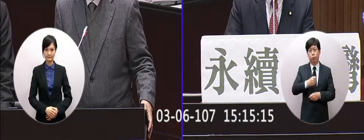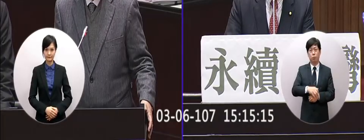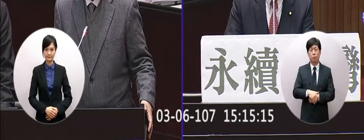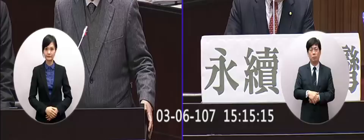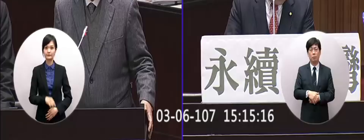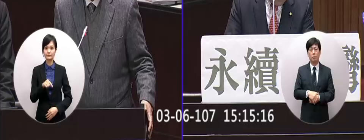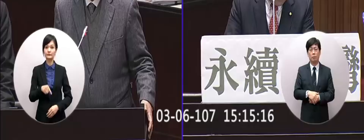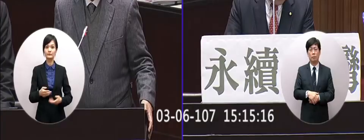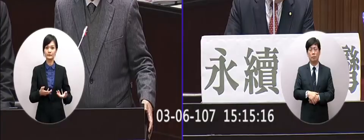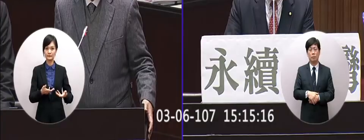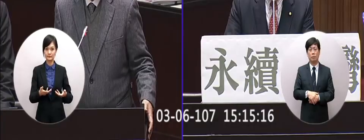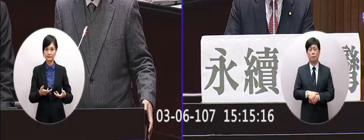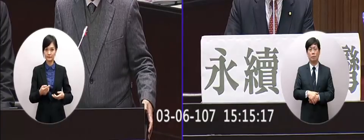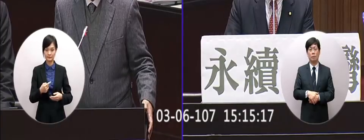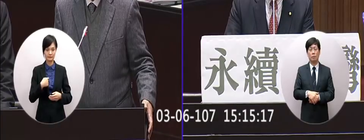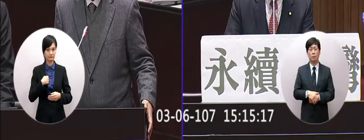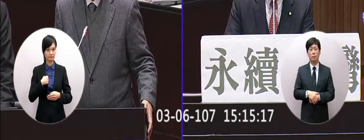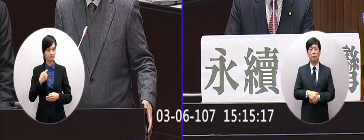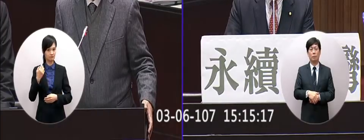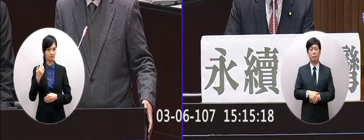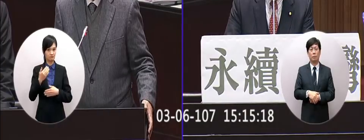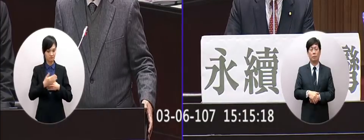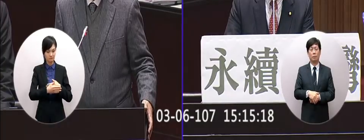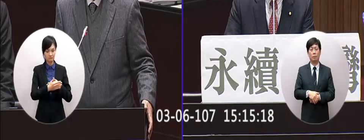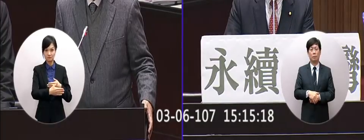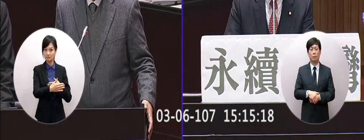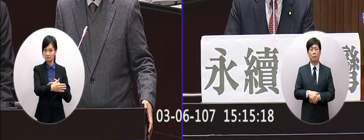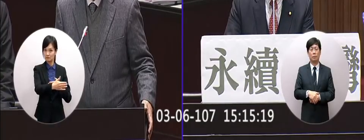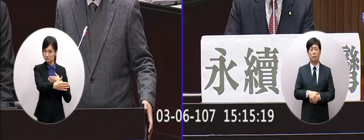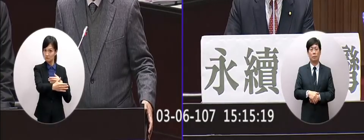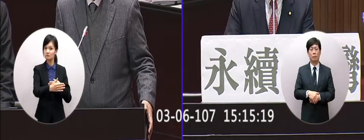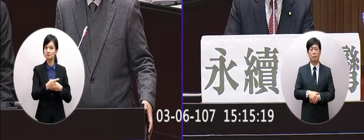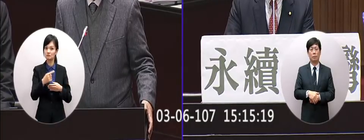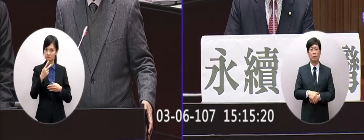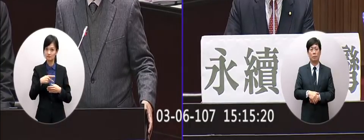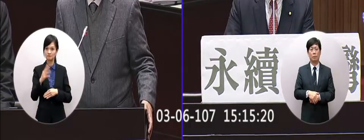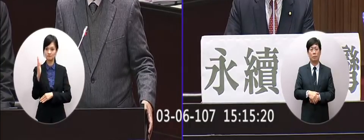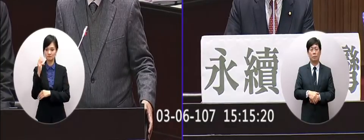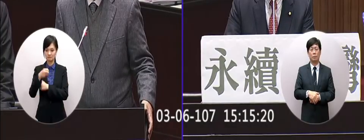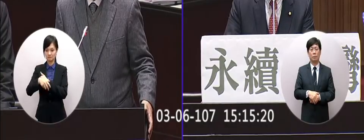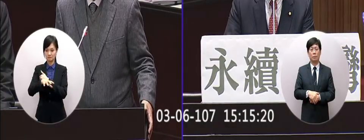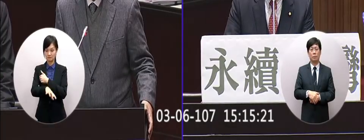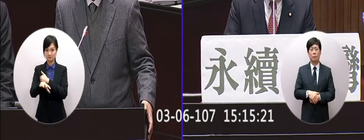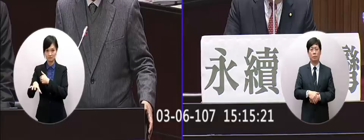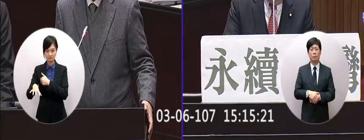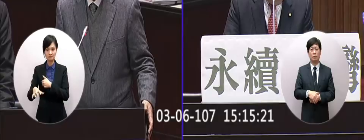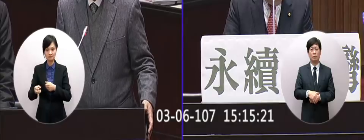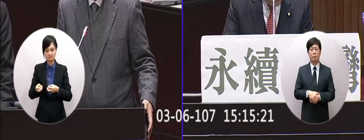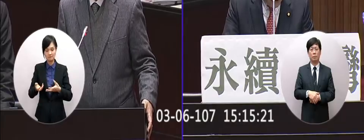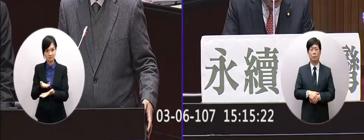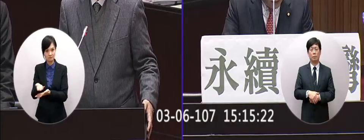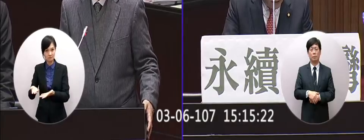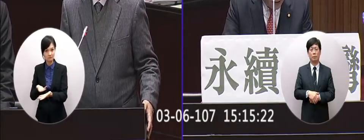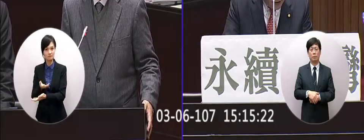这个部分我们在过程当中我们会来协调各机关尽量的来配合来办理。